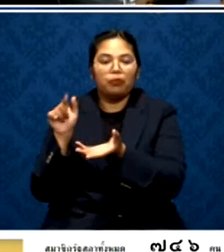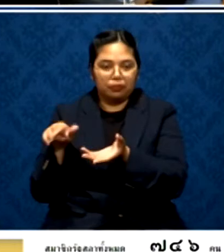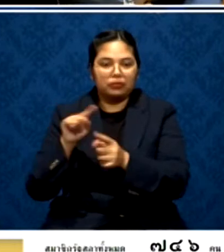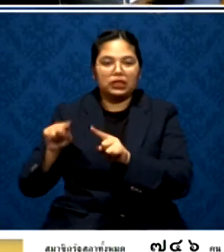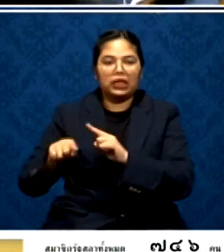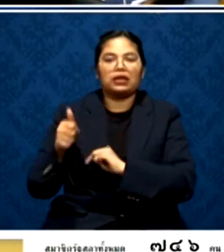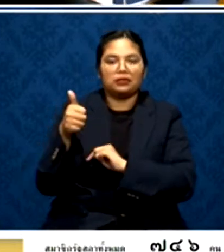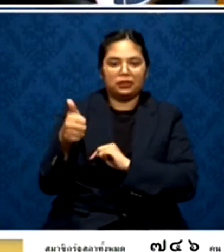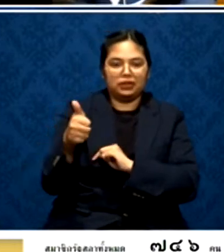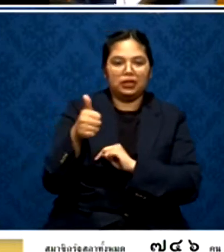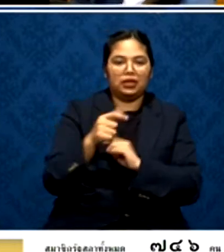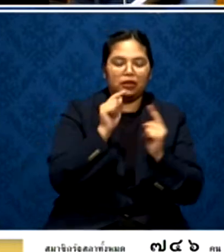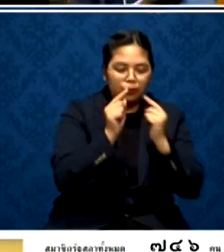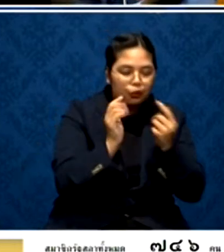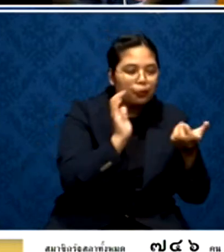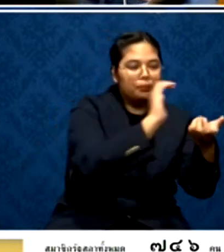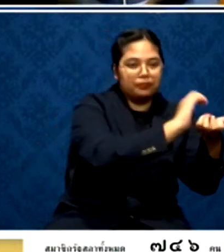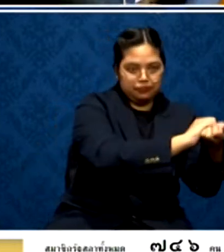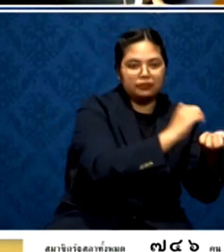แวดล้อม